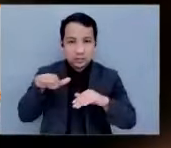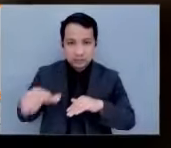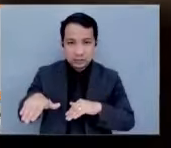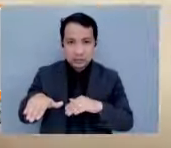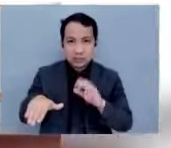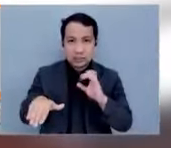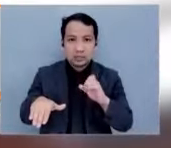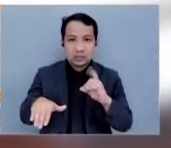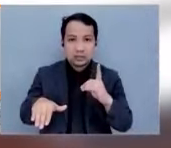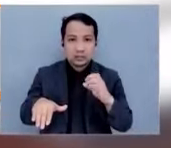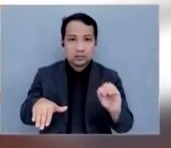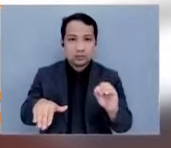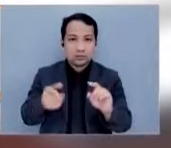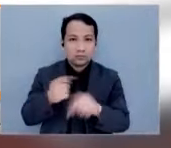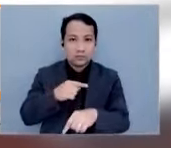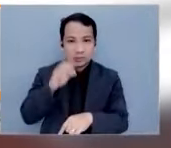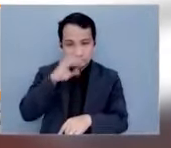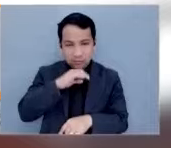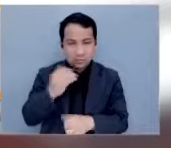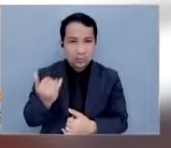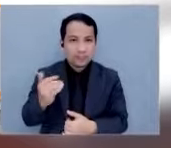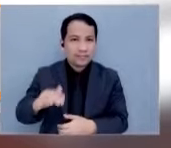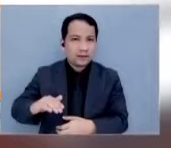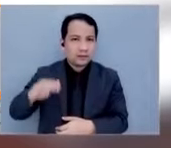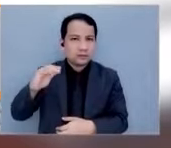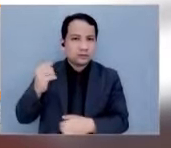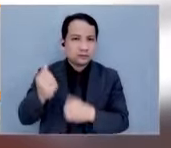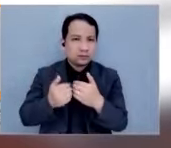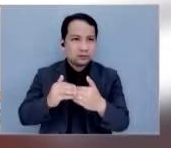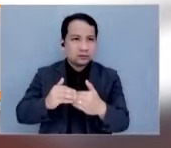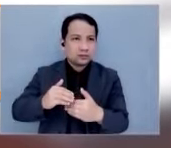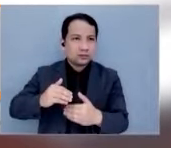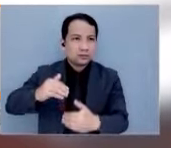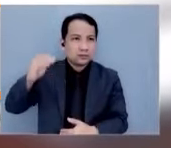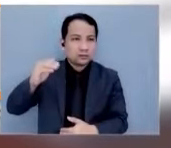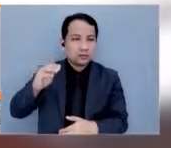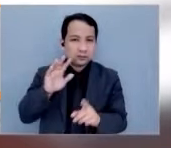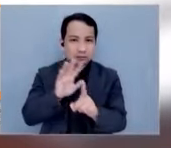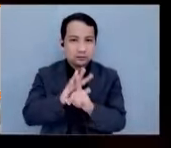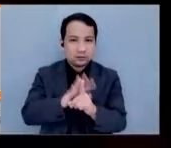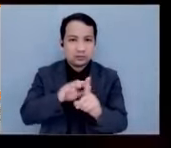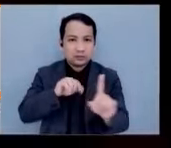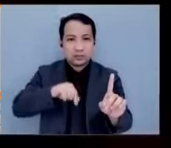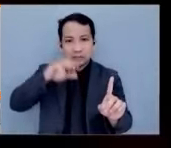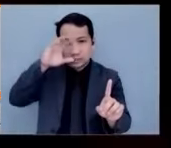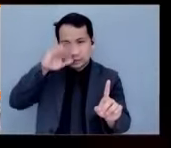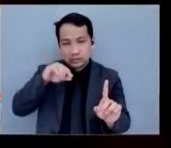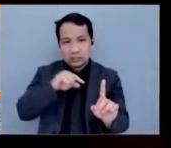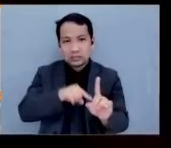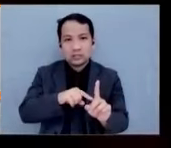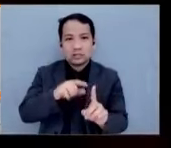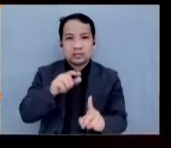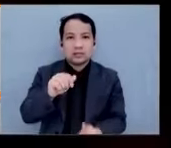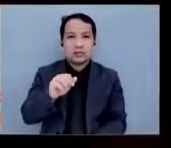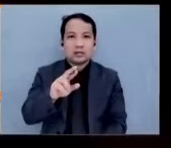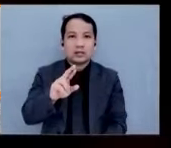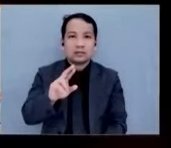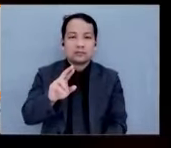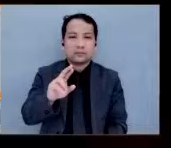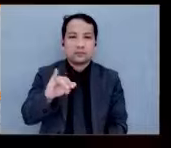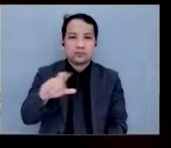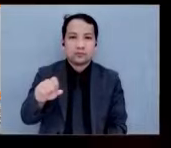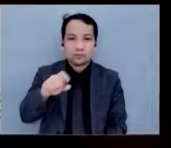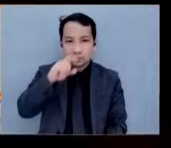Cebu. Makalipas ang ilang taon, muling nag-viral ang lalaki na kinilalang si RB Cuervo, 19